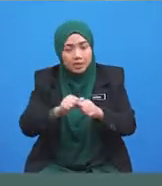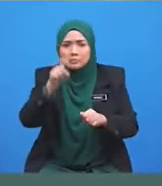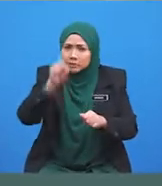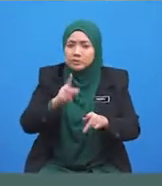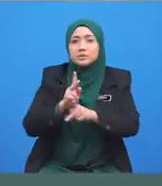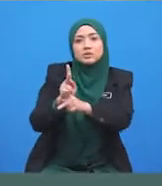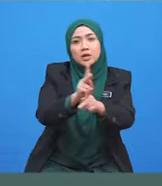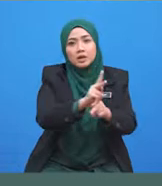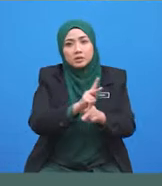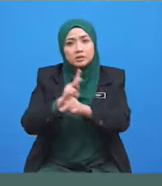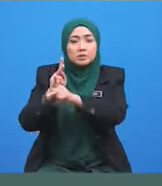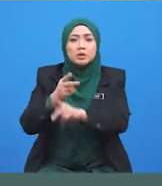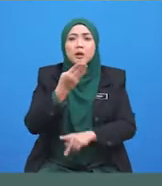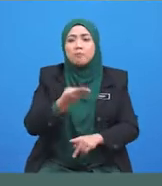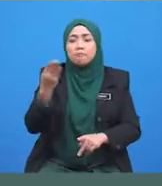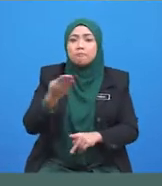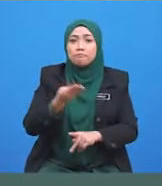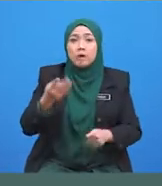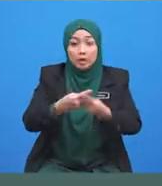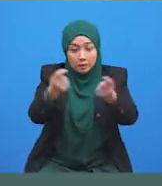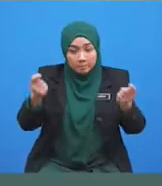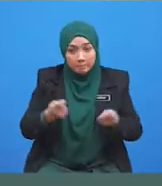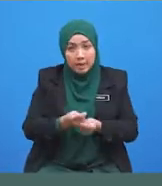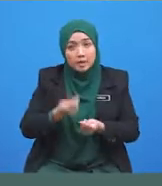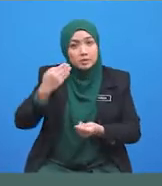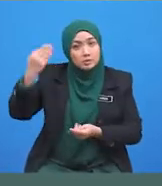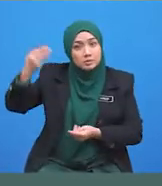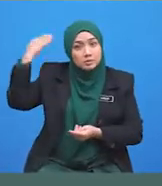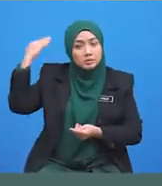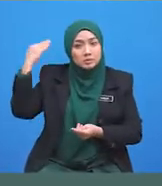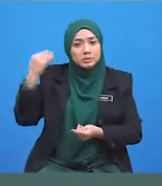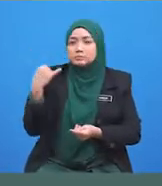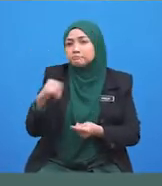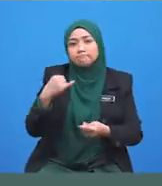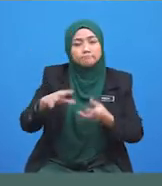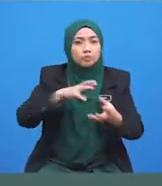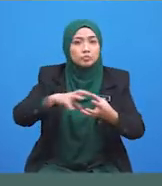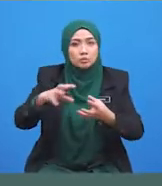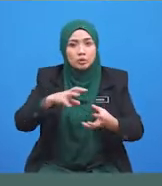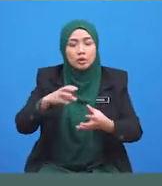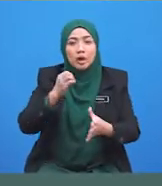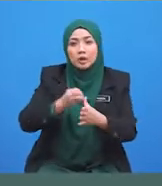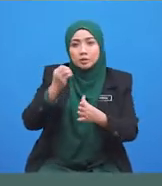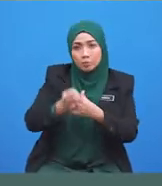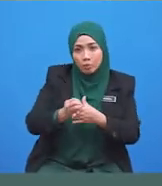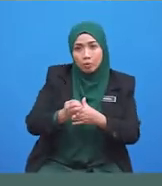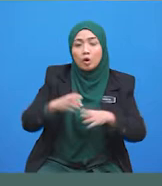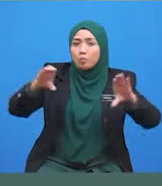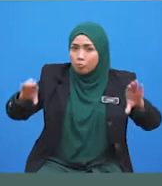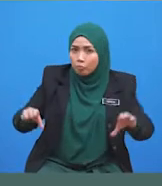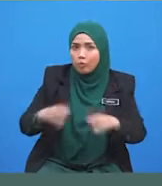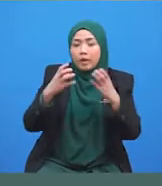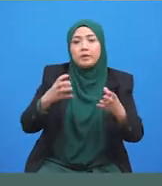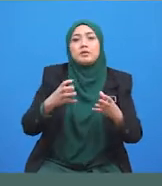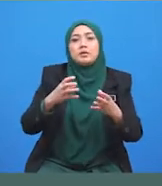tinggalan sejarah dengan sebaiknya tanpa merosakkan atau mencemarkannya. Rentetan daripada Ideofact,